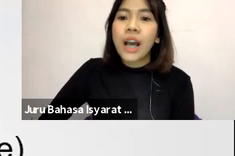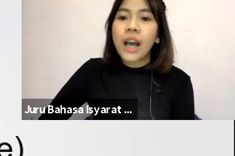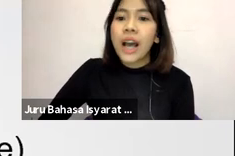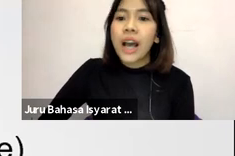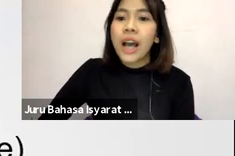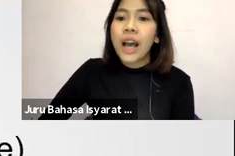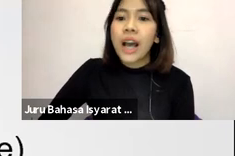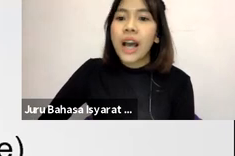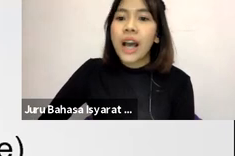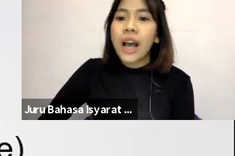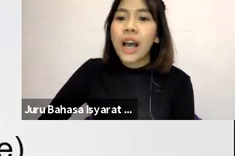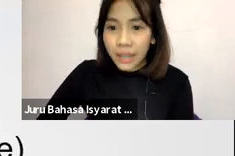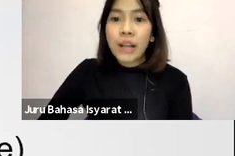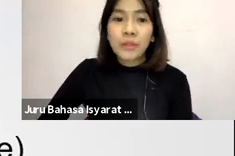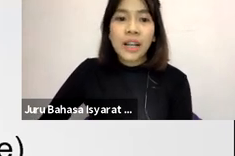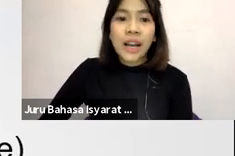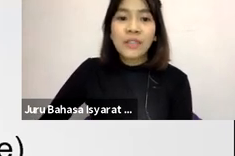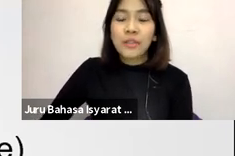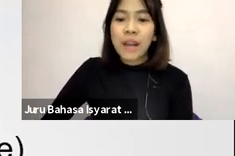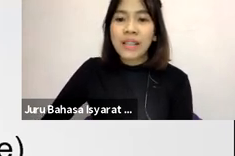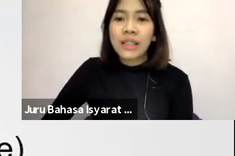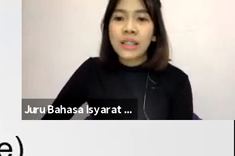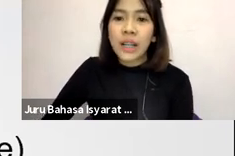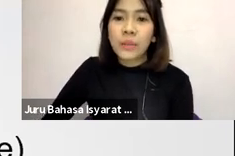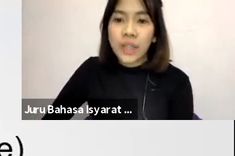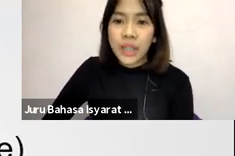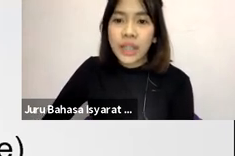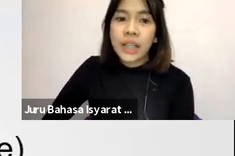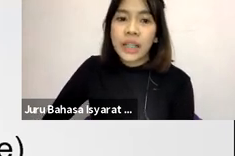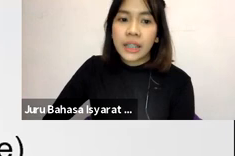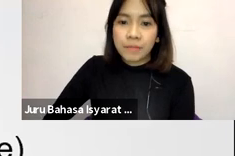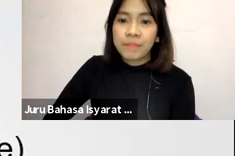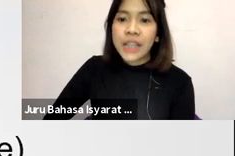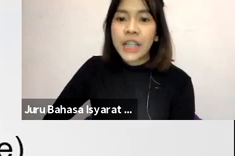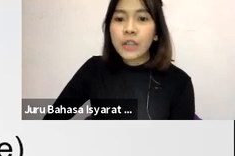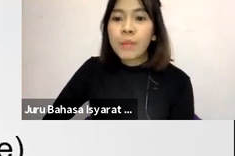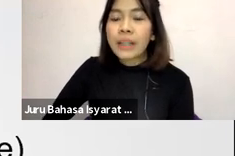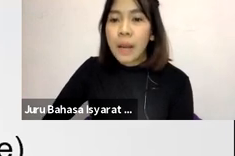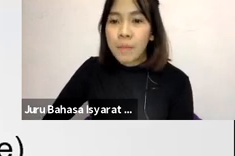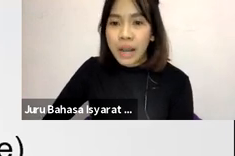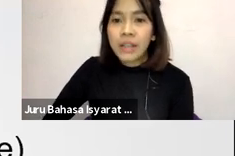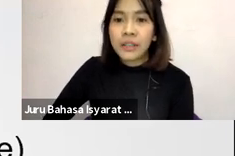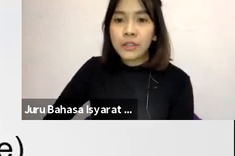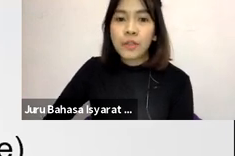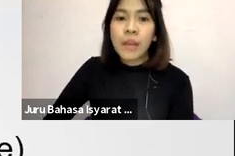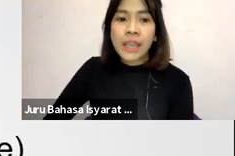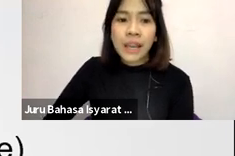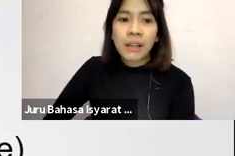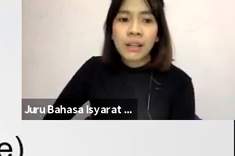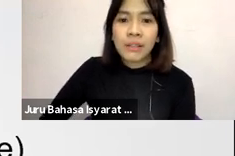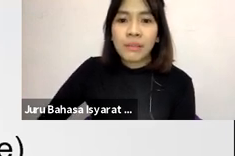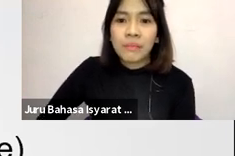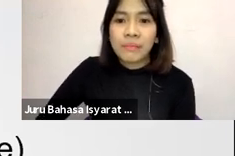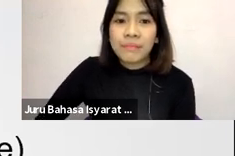blue 7 bahasa isyarat termasuk dengan juru bahasa isyarat Sule jadi Sudah bertambah cukup